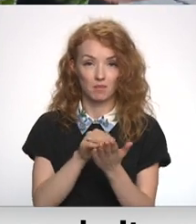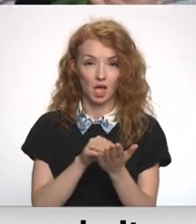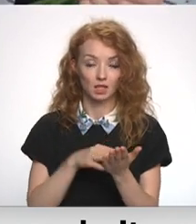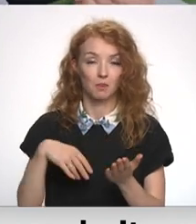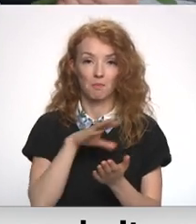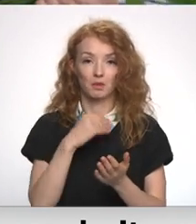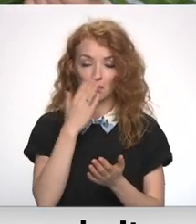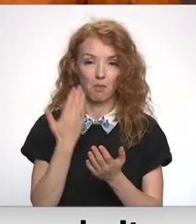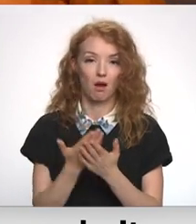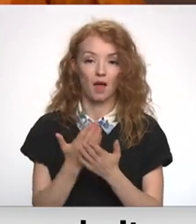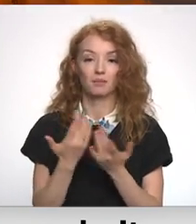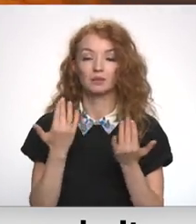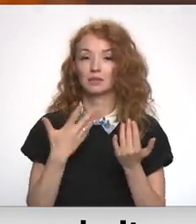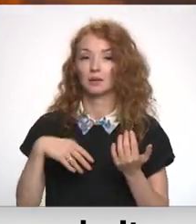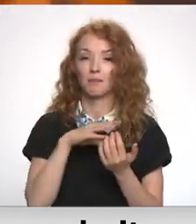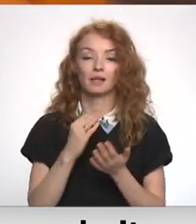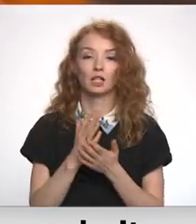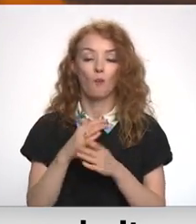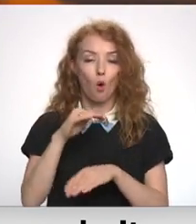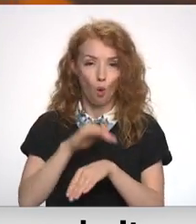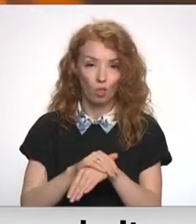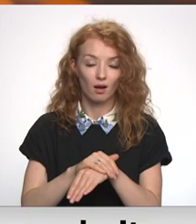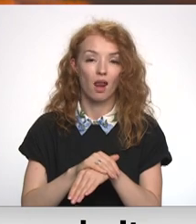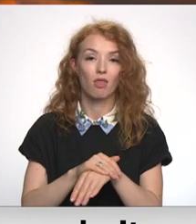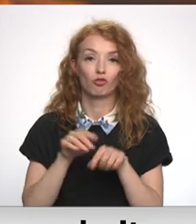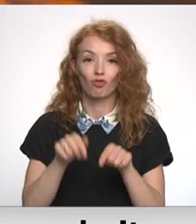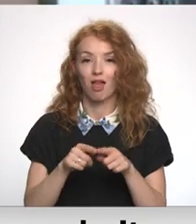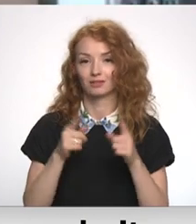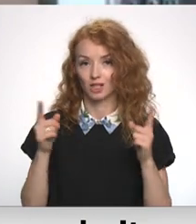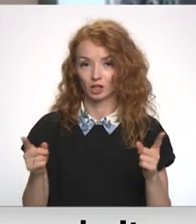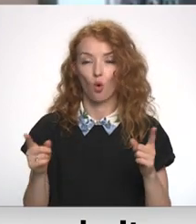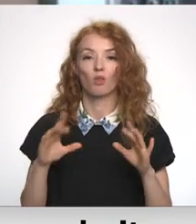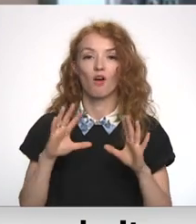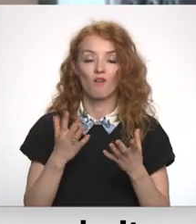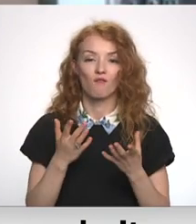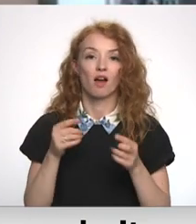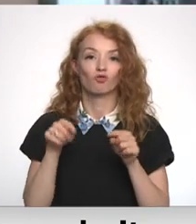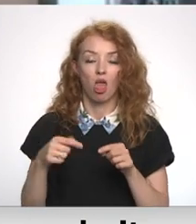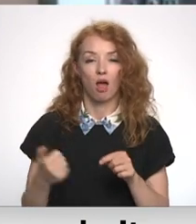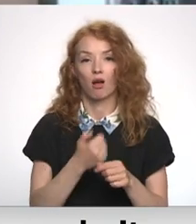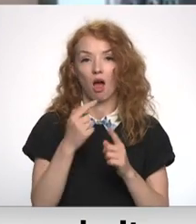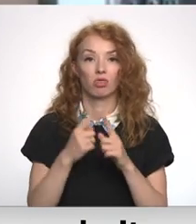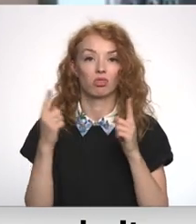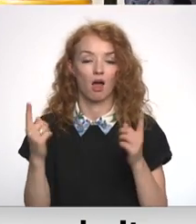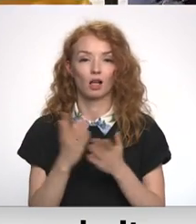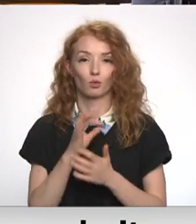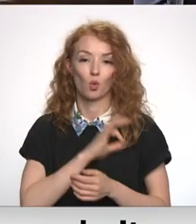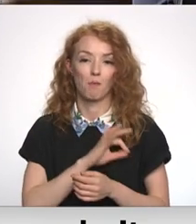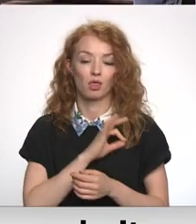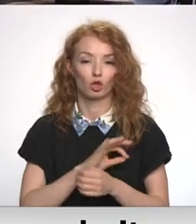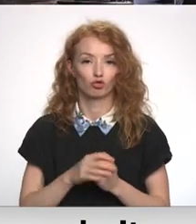mēs arī parādām, tātad, cik mēs esam konkrēti šī sezonā vai konkrētajā taksācijas gadā esam